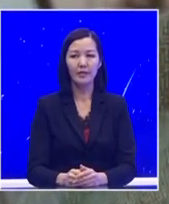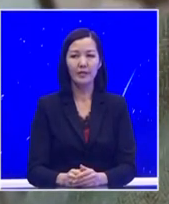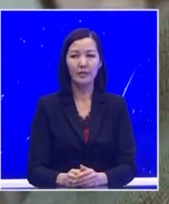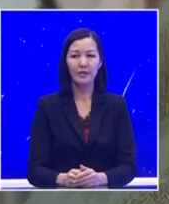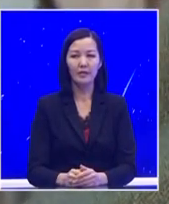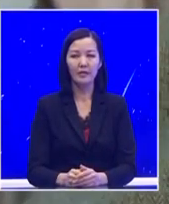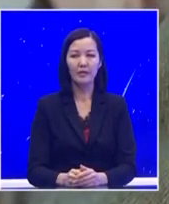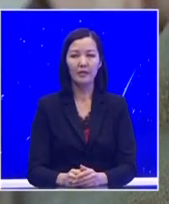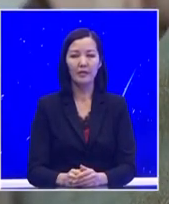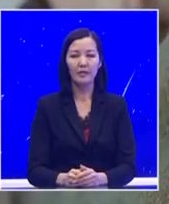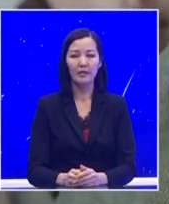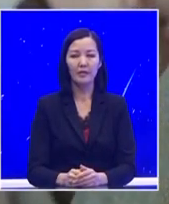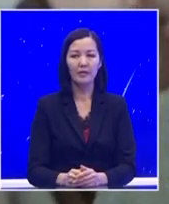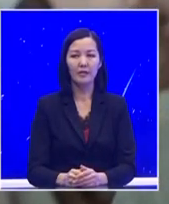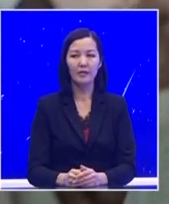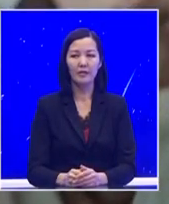Балам,